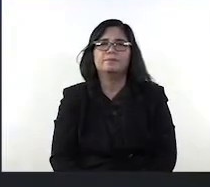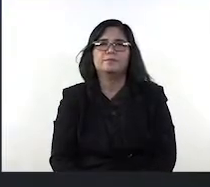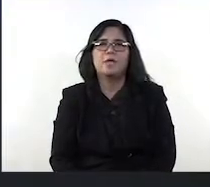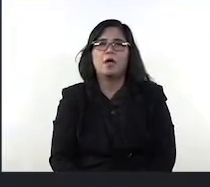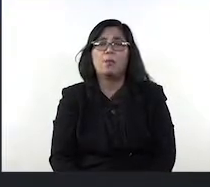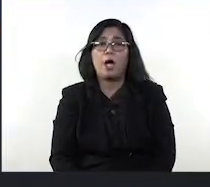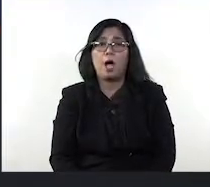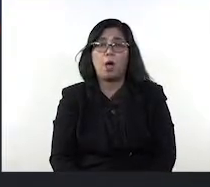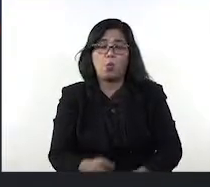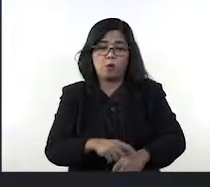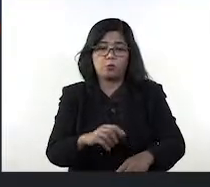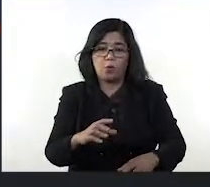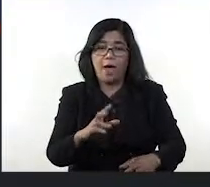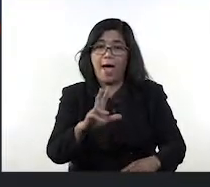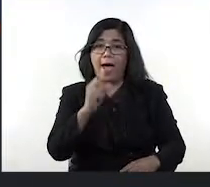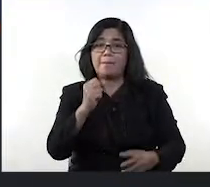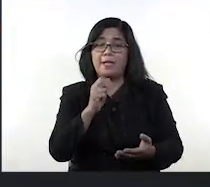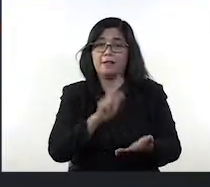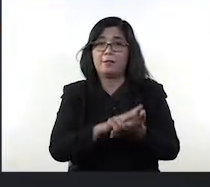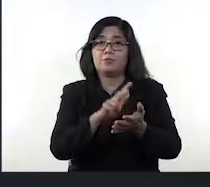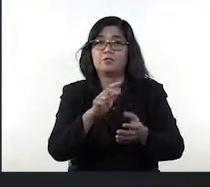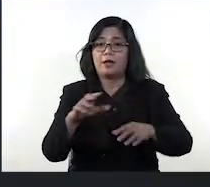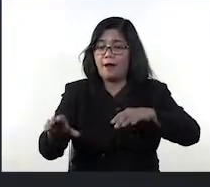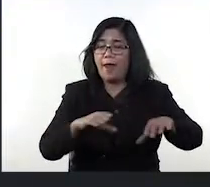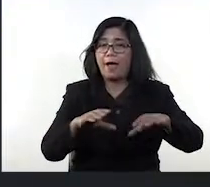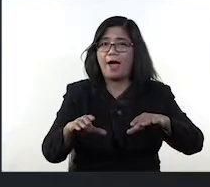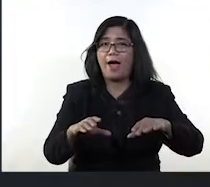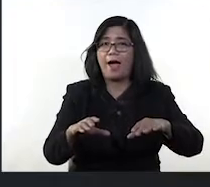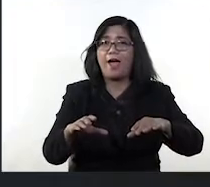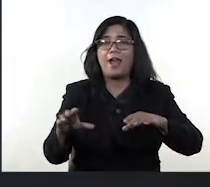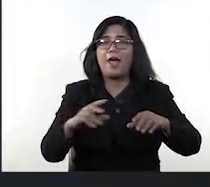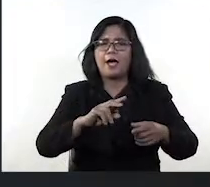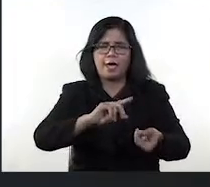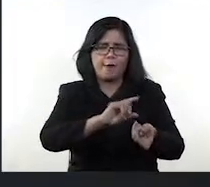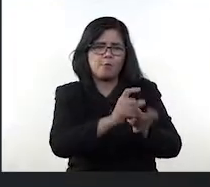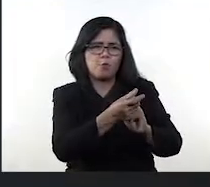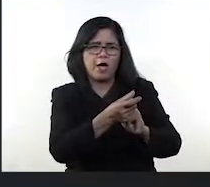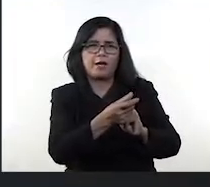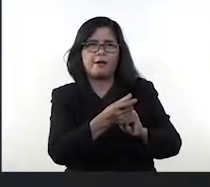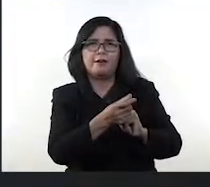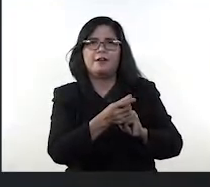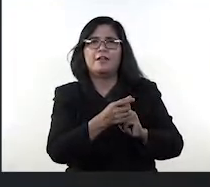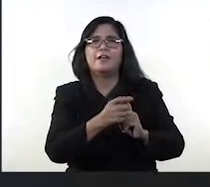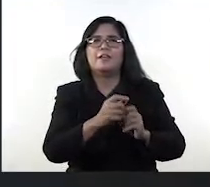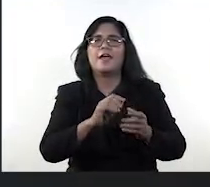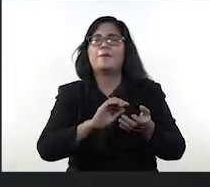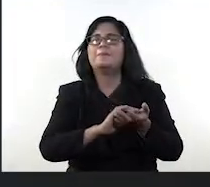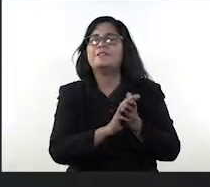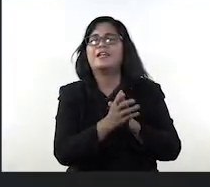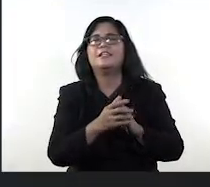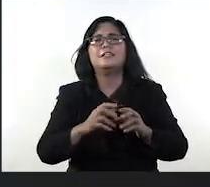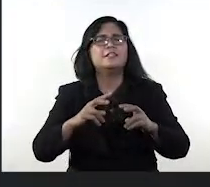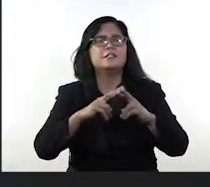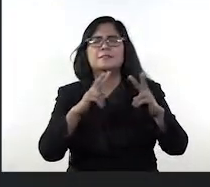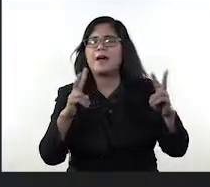Hai makan sekali kau ambil langkah engkau ambil langkah yang mengubahkan banyak hal yang terjadi menjadi semakin baik